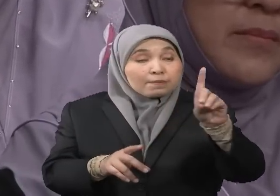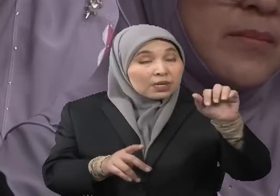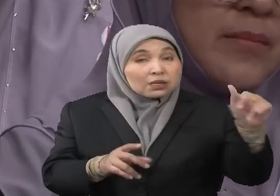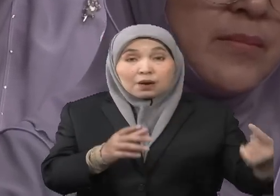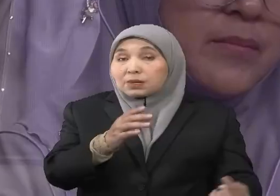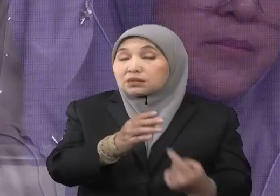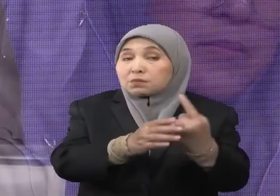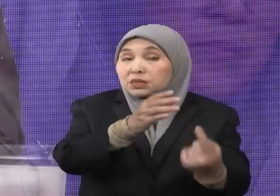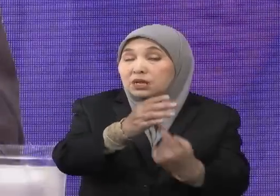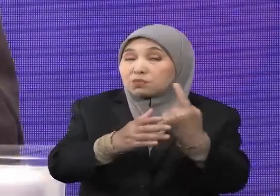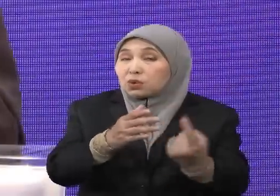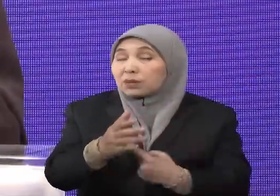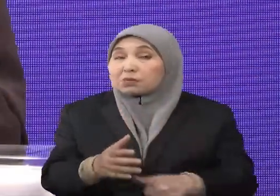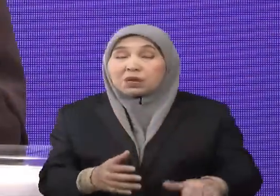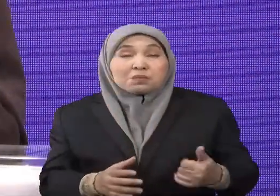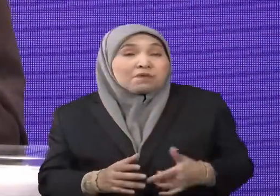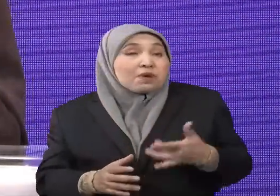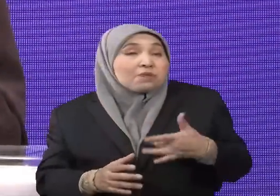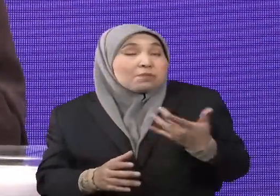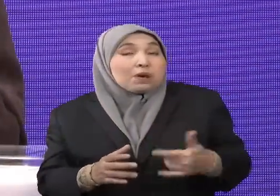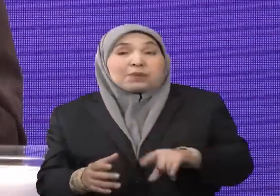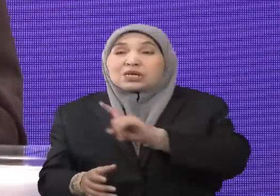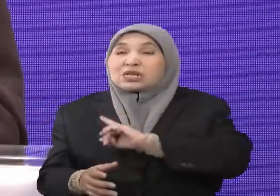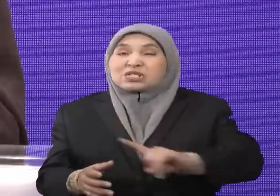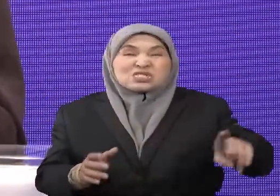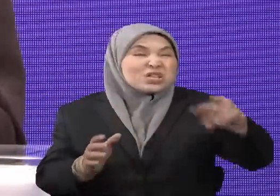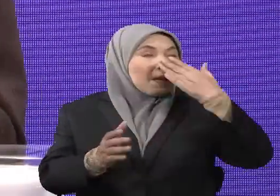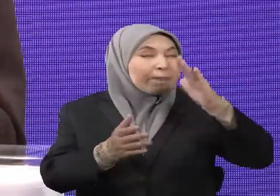menimbul Untuk menimbulkan sentimen Islam fobiatul Islam